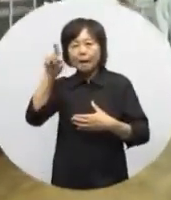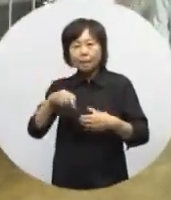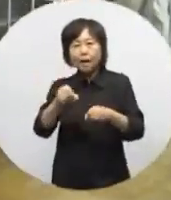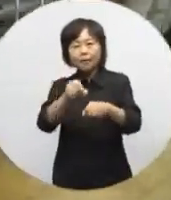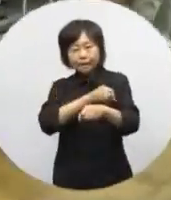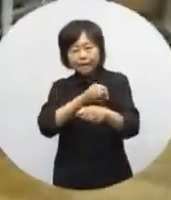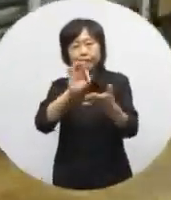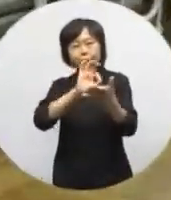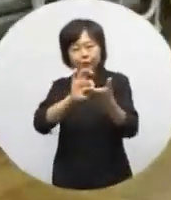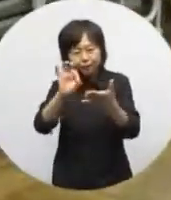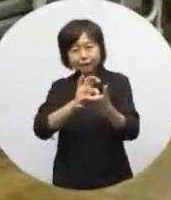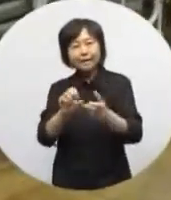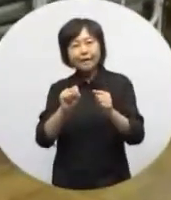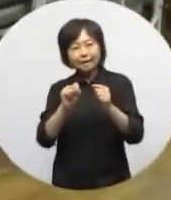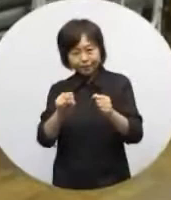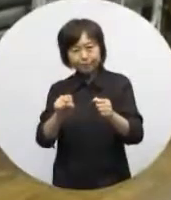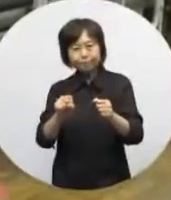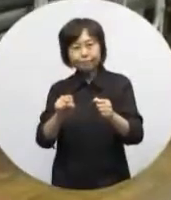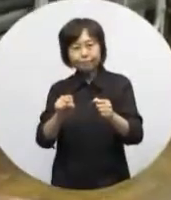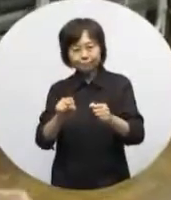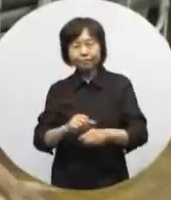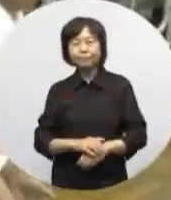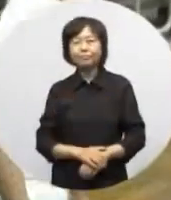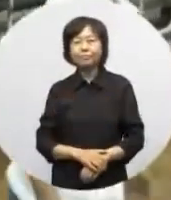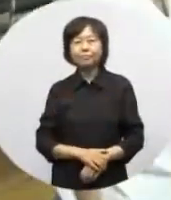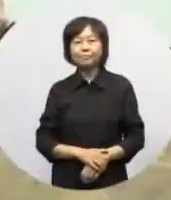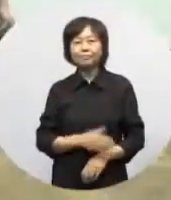用してやっていくっていうか、